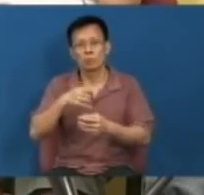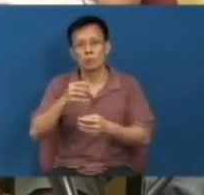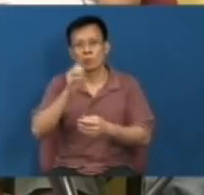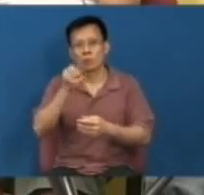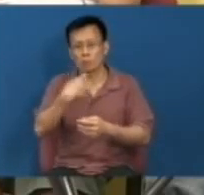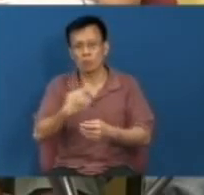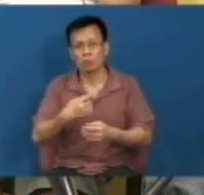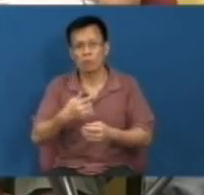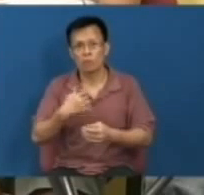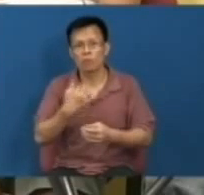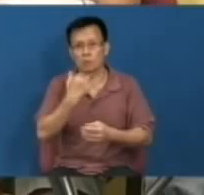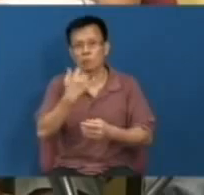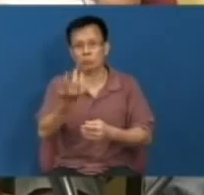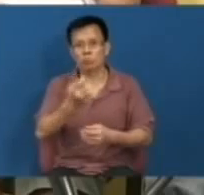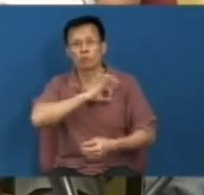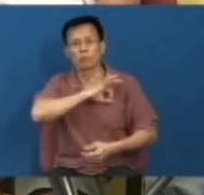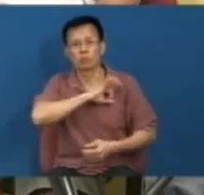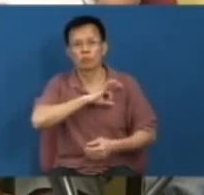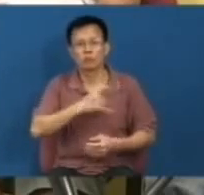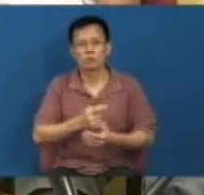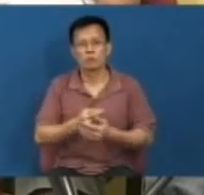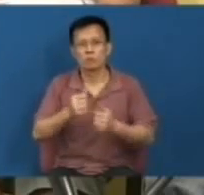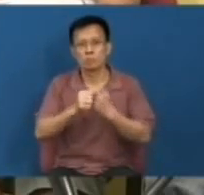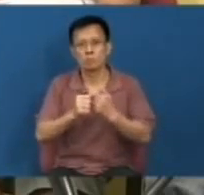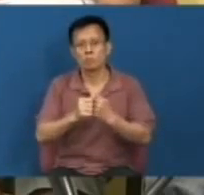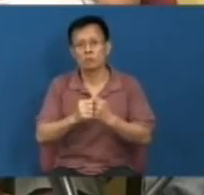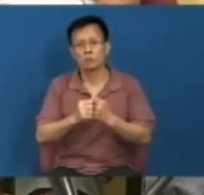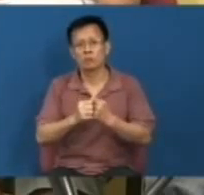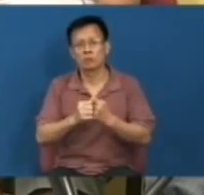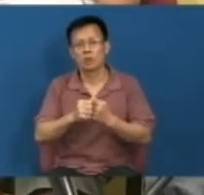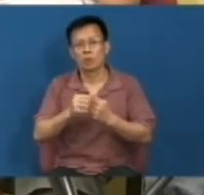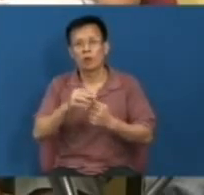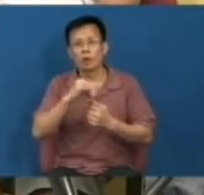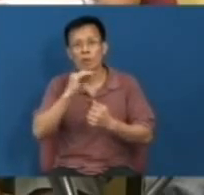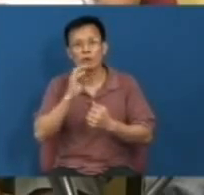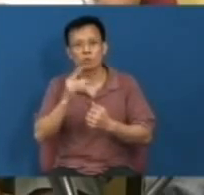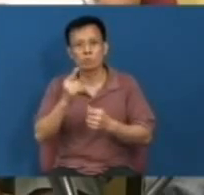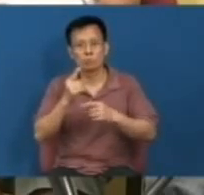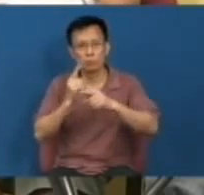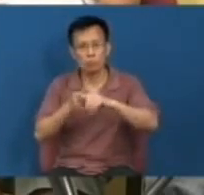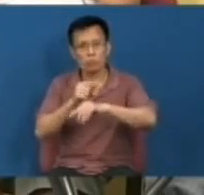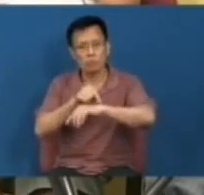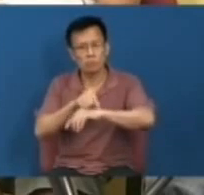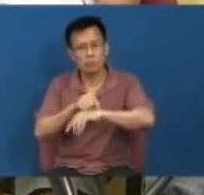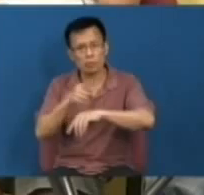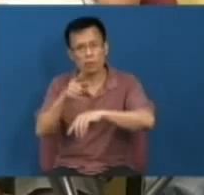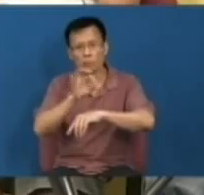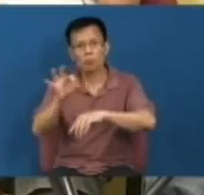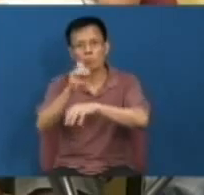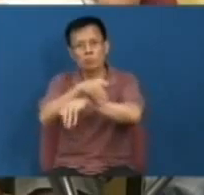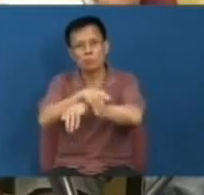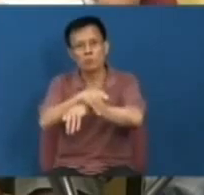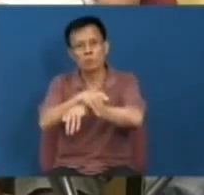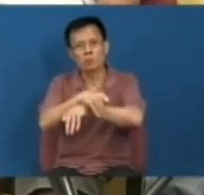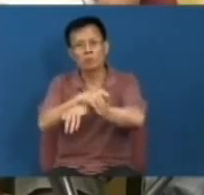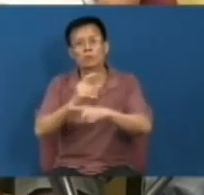去到科委委員會，咁去到科委委員會咧，佢就話咧如果你即係當時咧你冇登記唔到咧，就